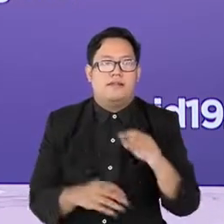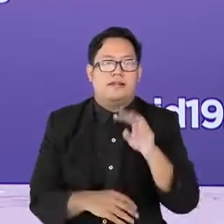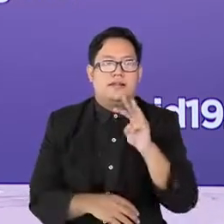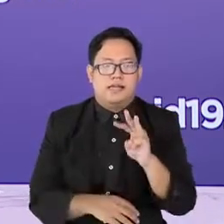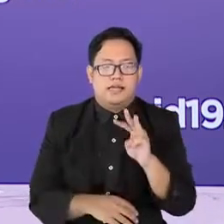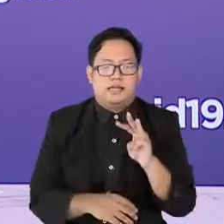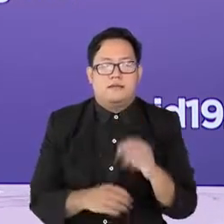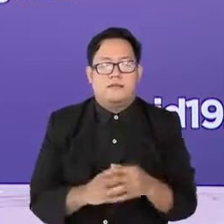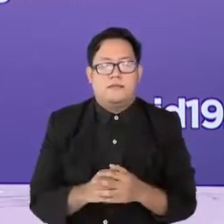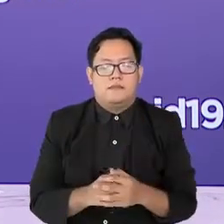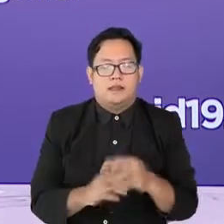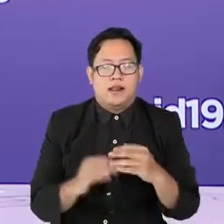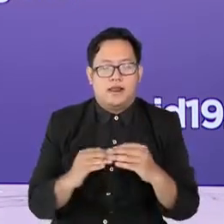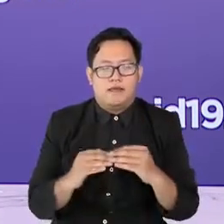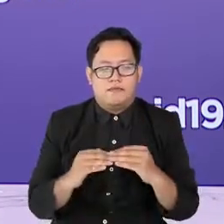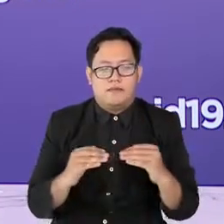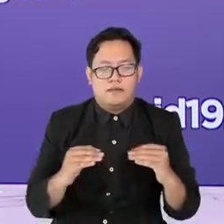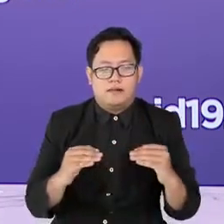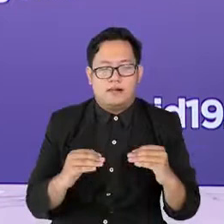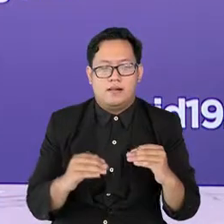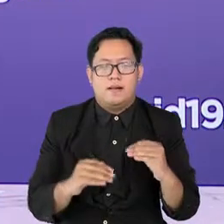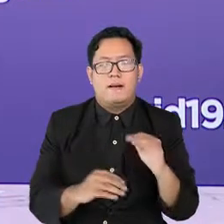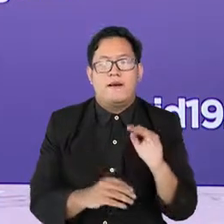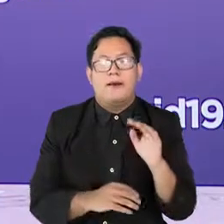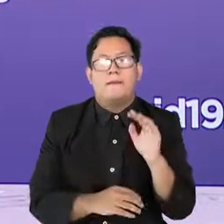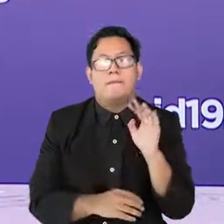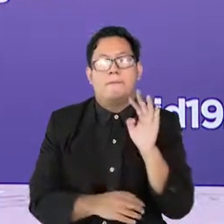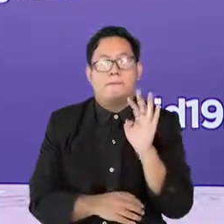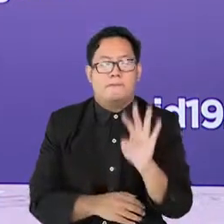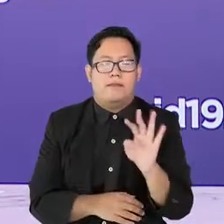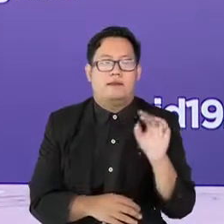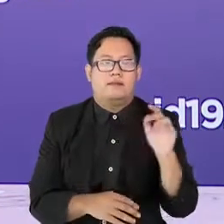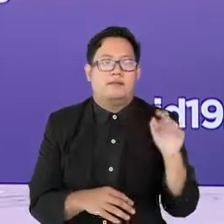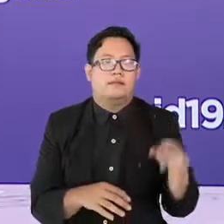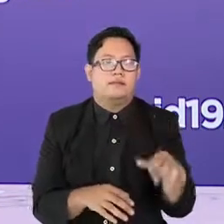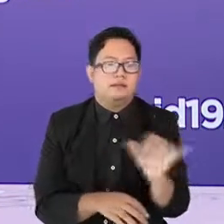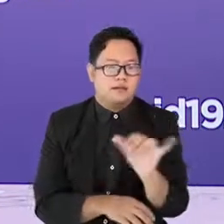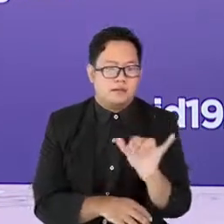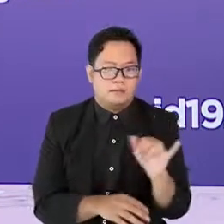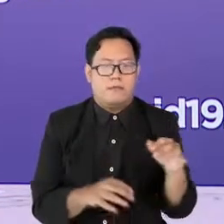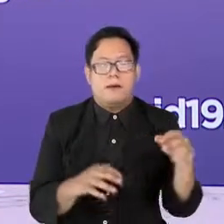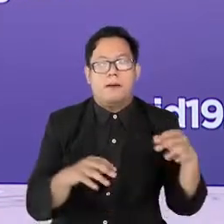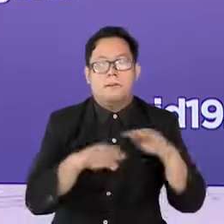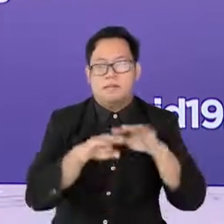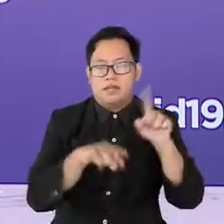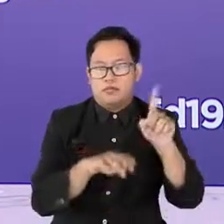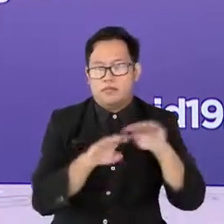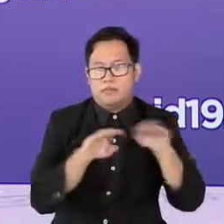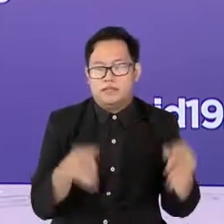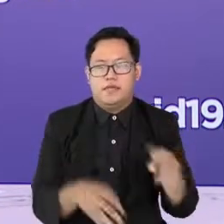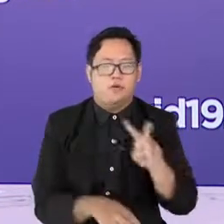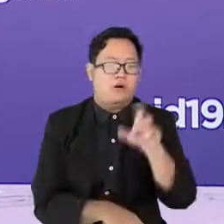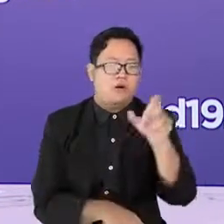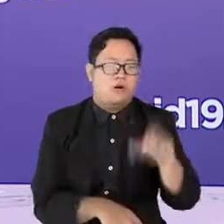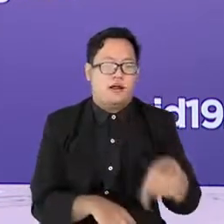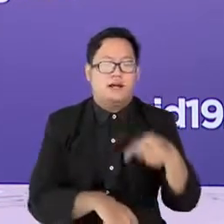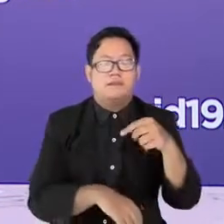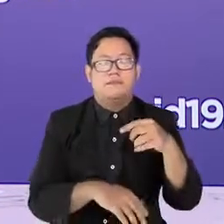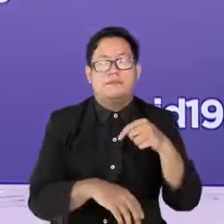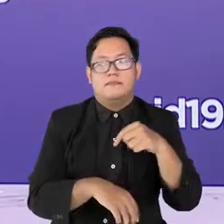sampai dengan 20.00 Mal akan dapat beroperasi dari jam